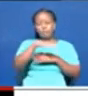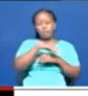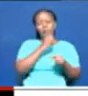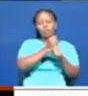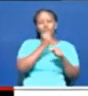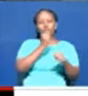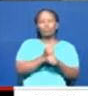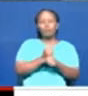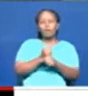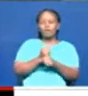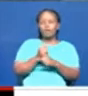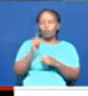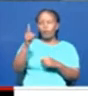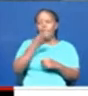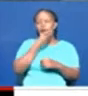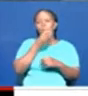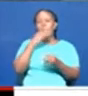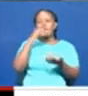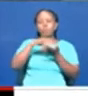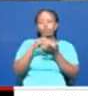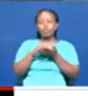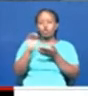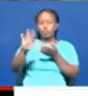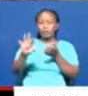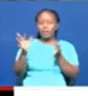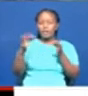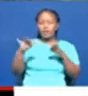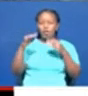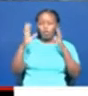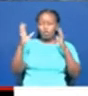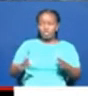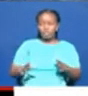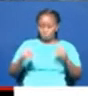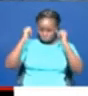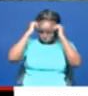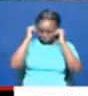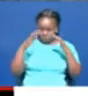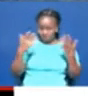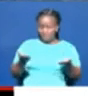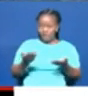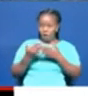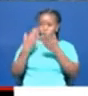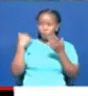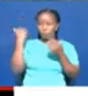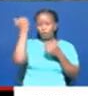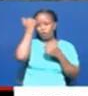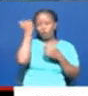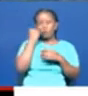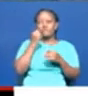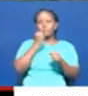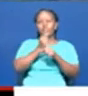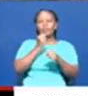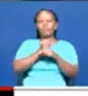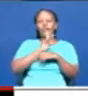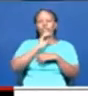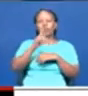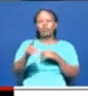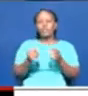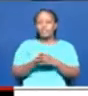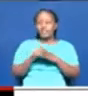Ongwinyi kwa wadhifa wake wa afisa wa elimu kama ilivyoagizwa awali na mahakama ya masuala ya kikazi. Kwenye ombi jipya